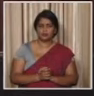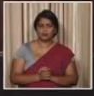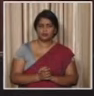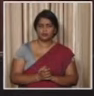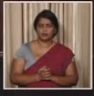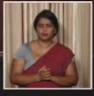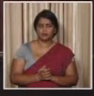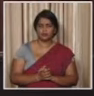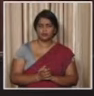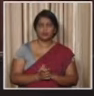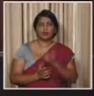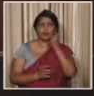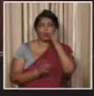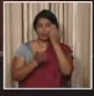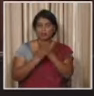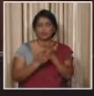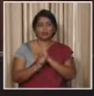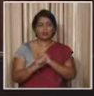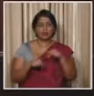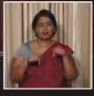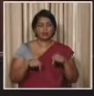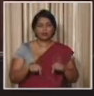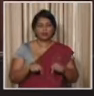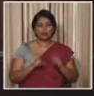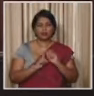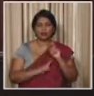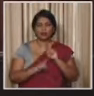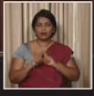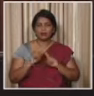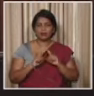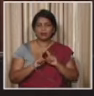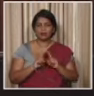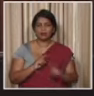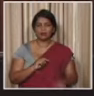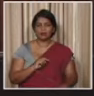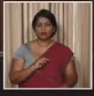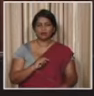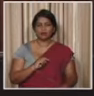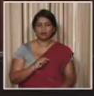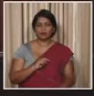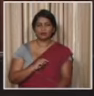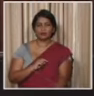मंत्री तुम्हारा सभावे नो सीटें निशा आधे दिन सभाव